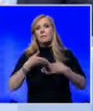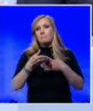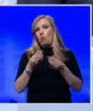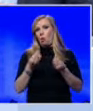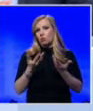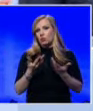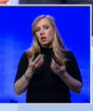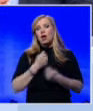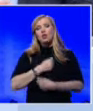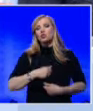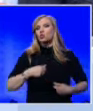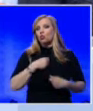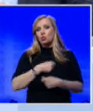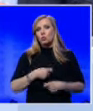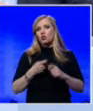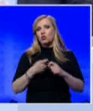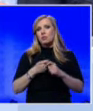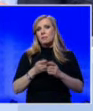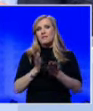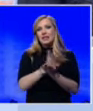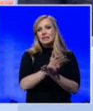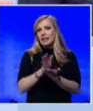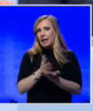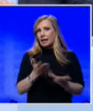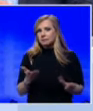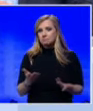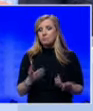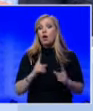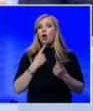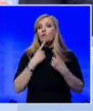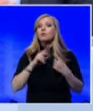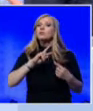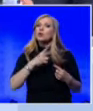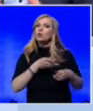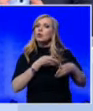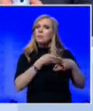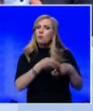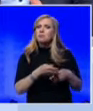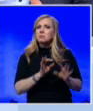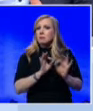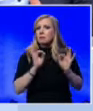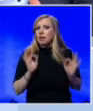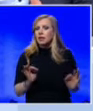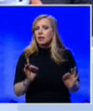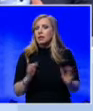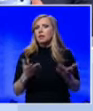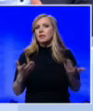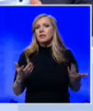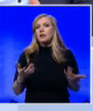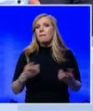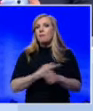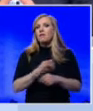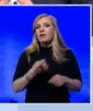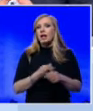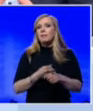трудно би могло да се направи диференциация. Ако говорим за останалите помощи, каквито бяха мерките по време